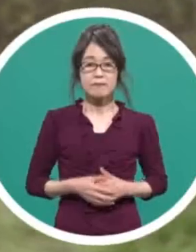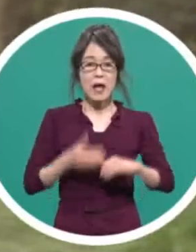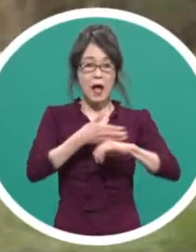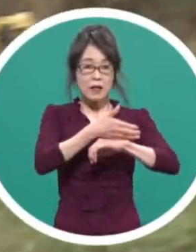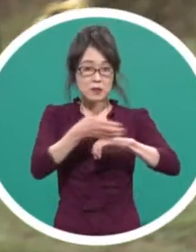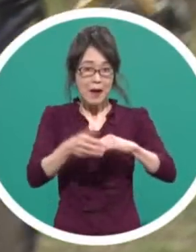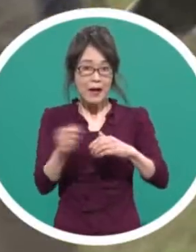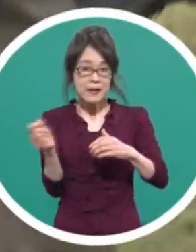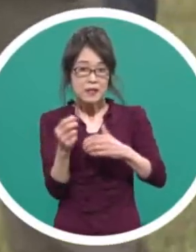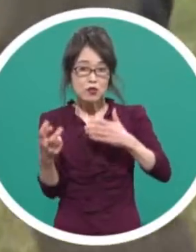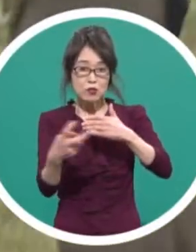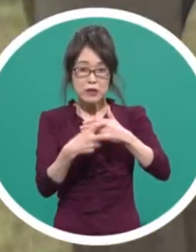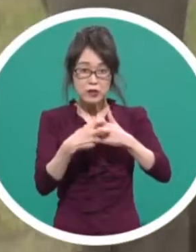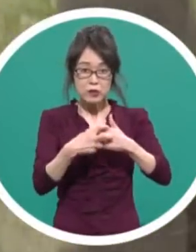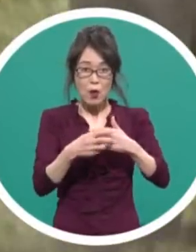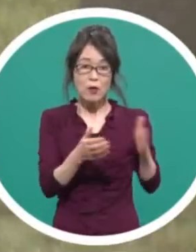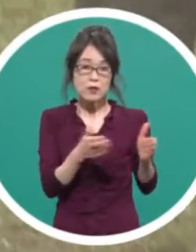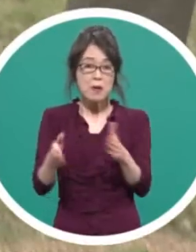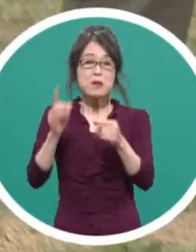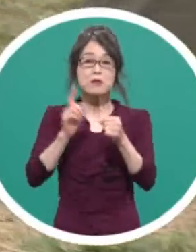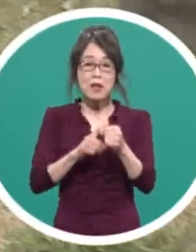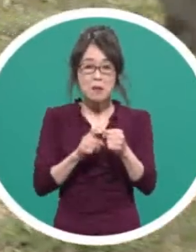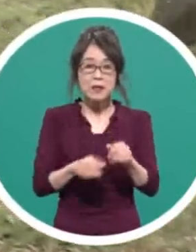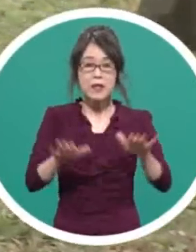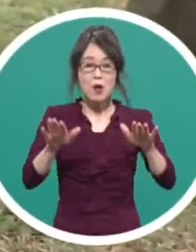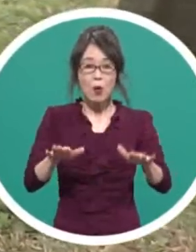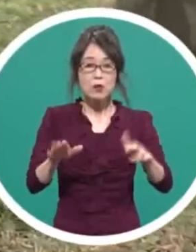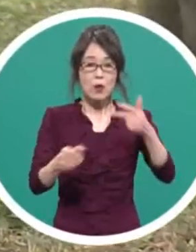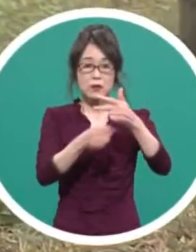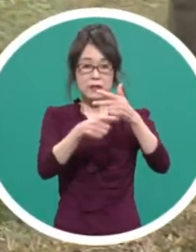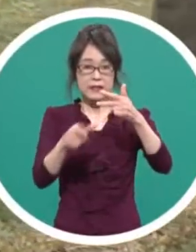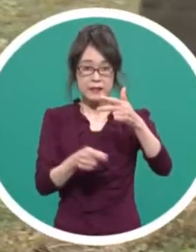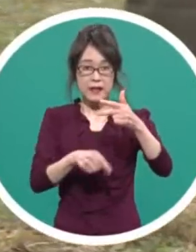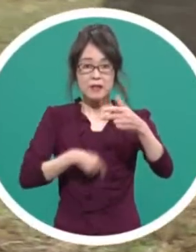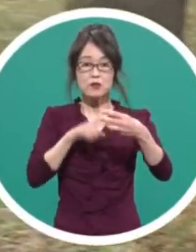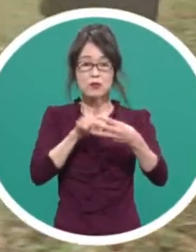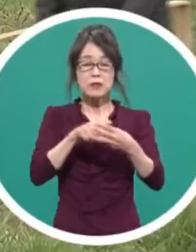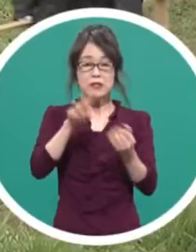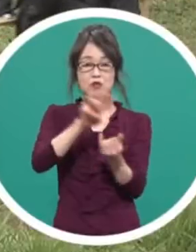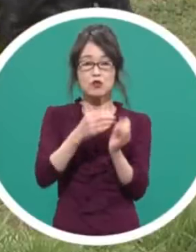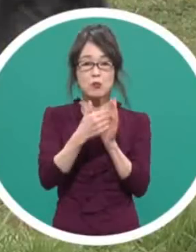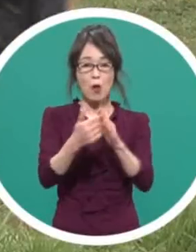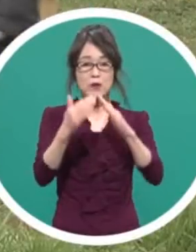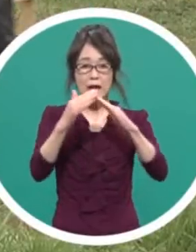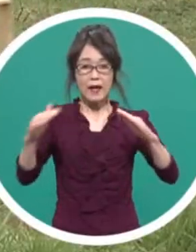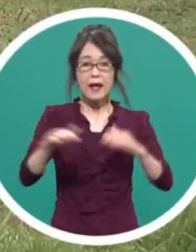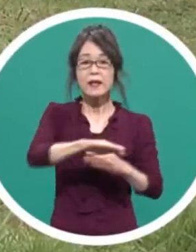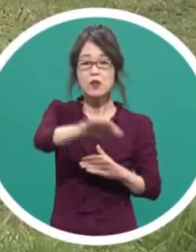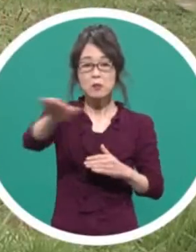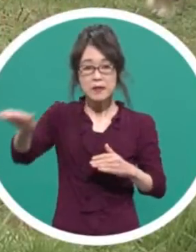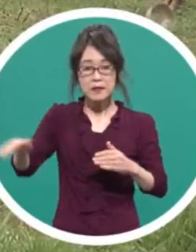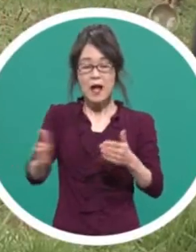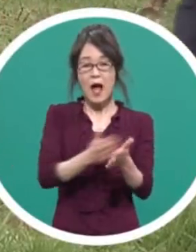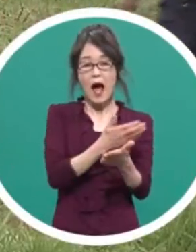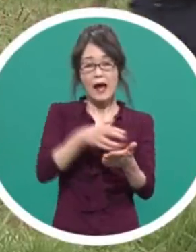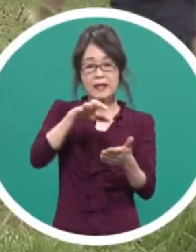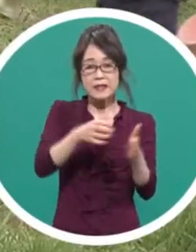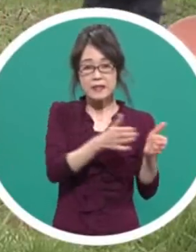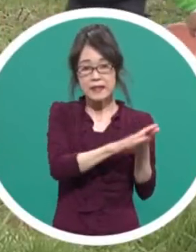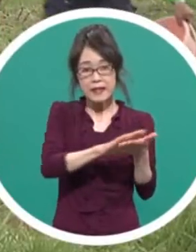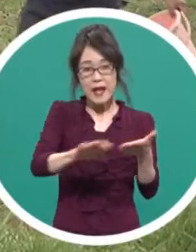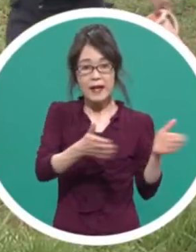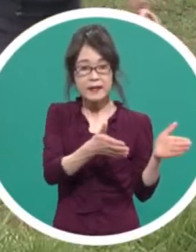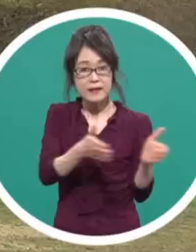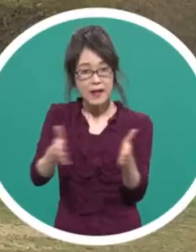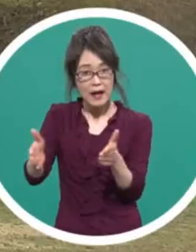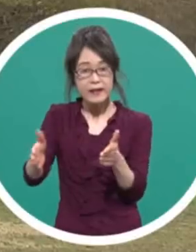そこで島の救急医療を充実させるため、今年7月自主防災会のメンバーが空き地を平らにしてヘリポ